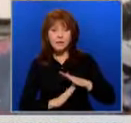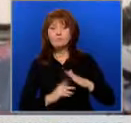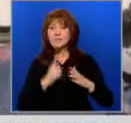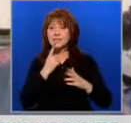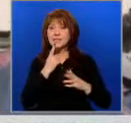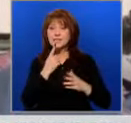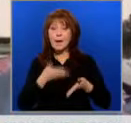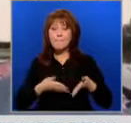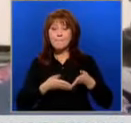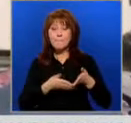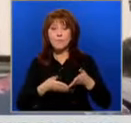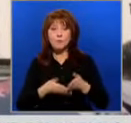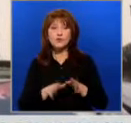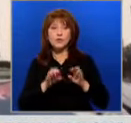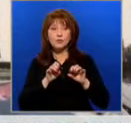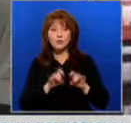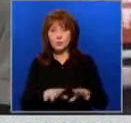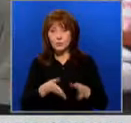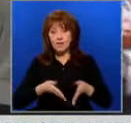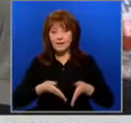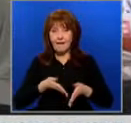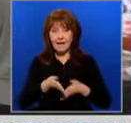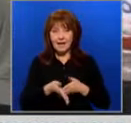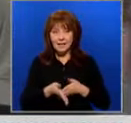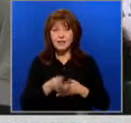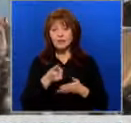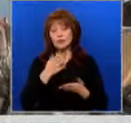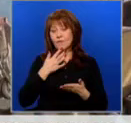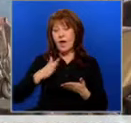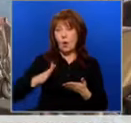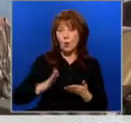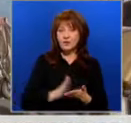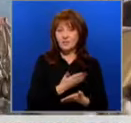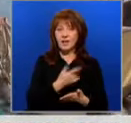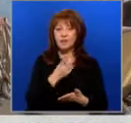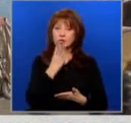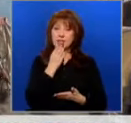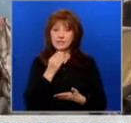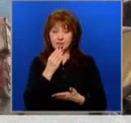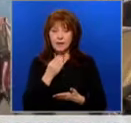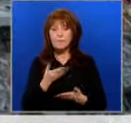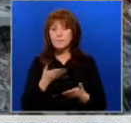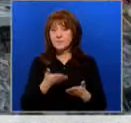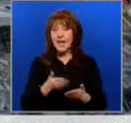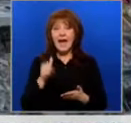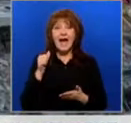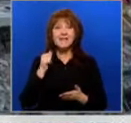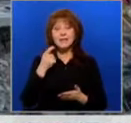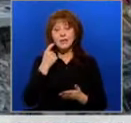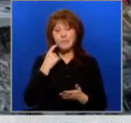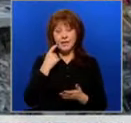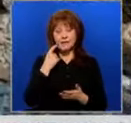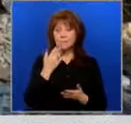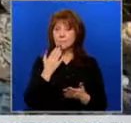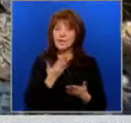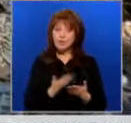на помощи и гориво до Газа. Това предложение е отхвърлено от Израел и вместо това американският държавен секретар Антони Блинкен